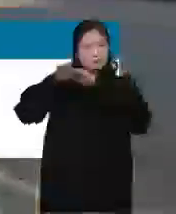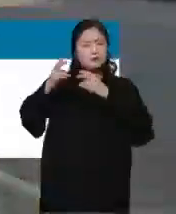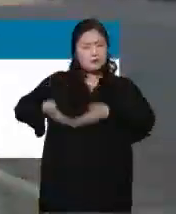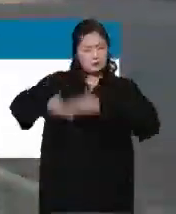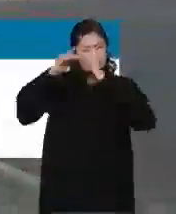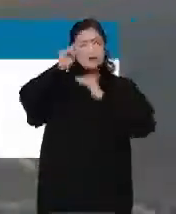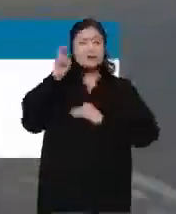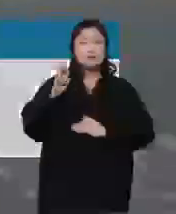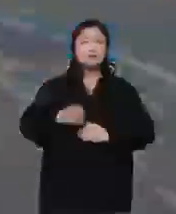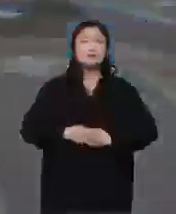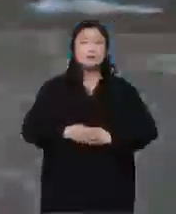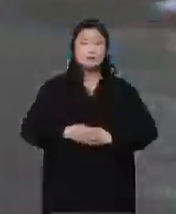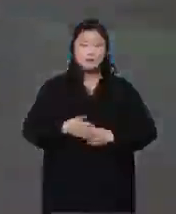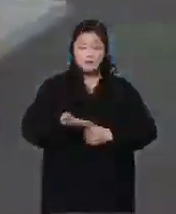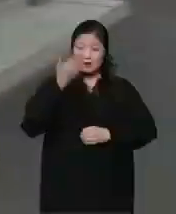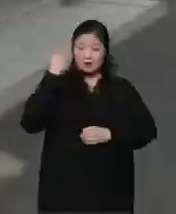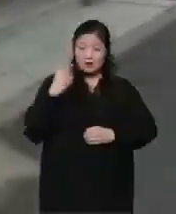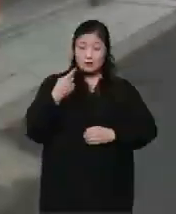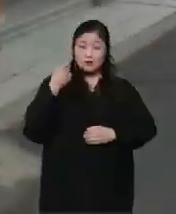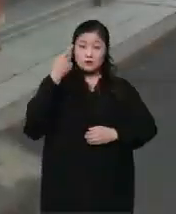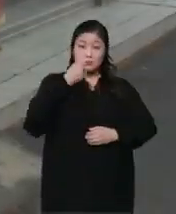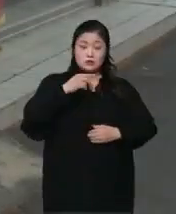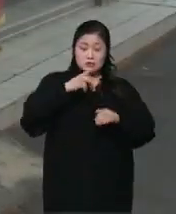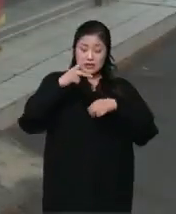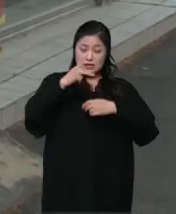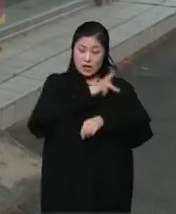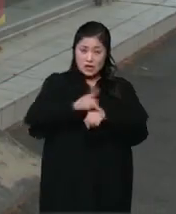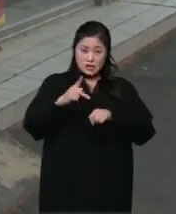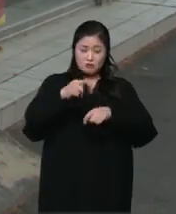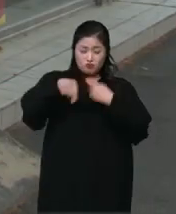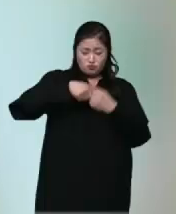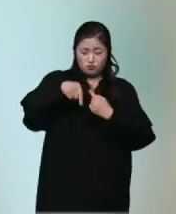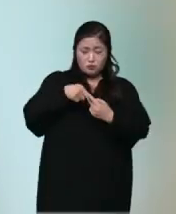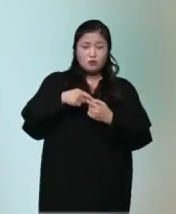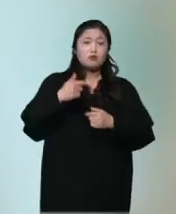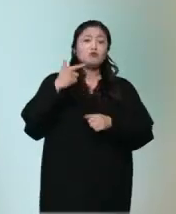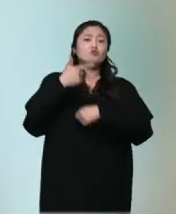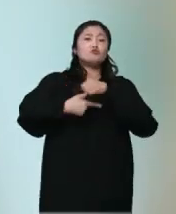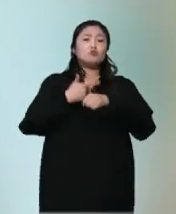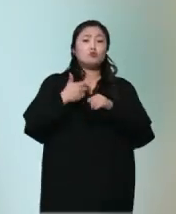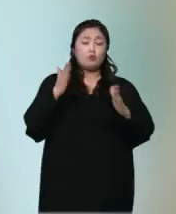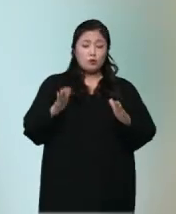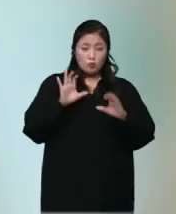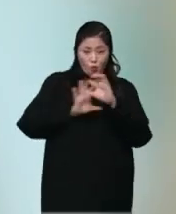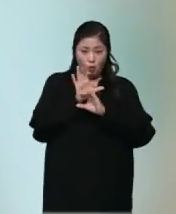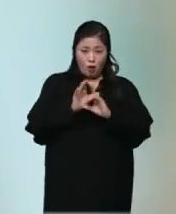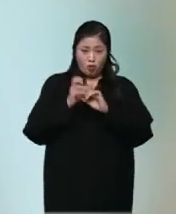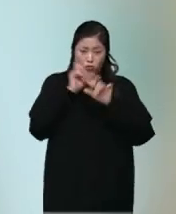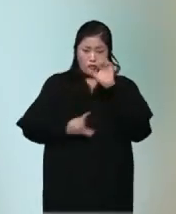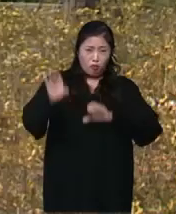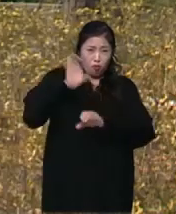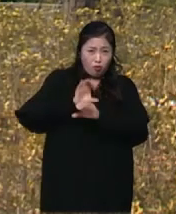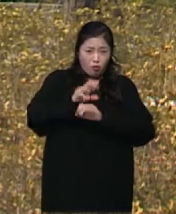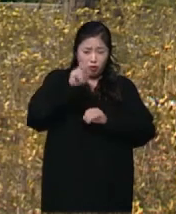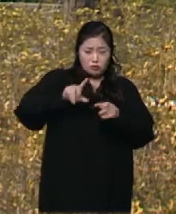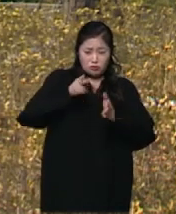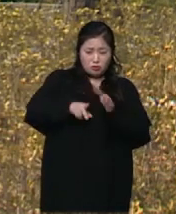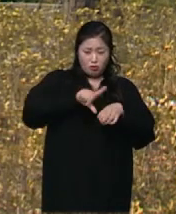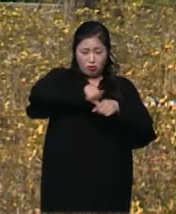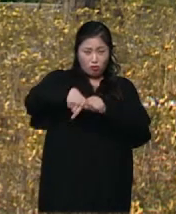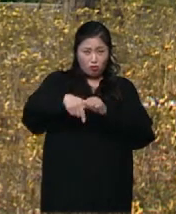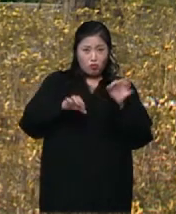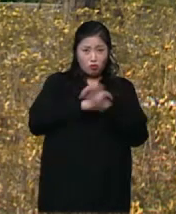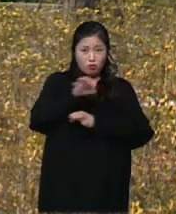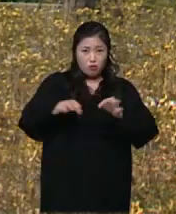들어갈 겁니다. 지난 2015년 KTX가 멈춘 지 6년. 코로나19까지 겹쳐지며 깊어진 광주역 주변의